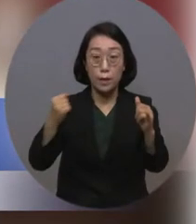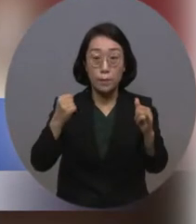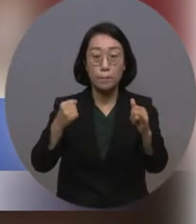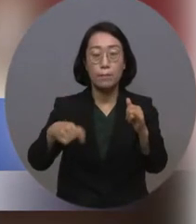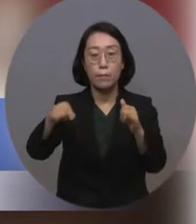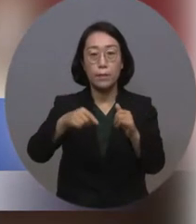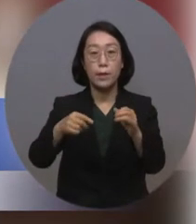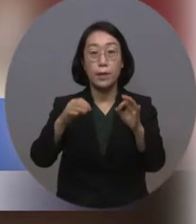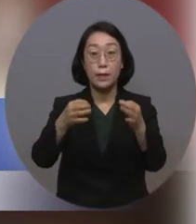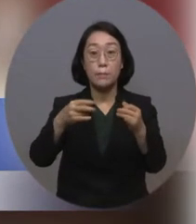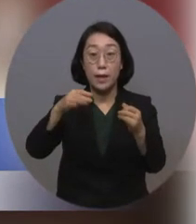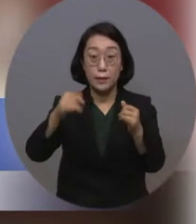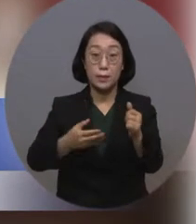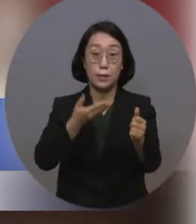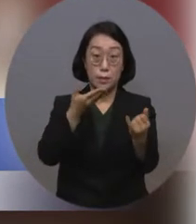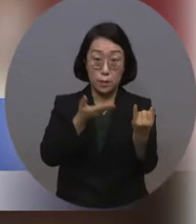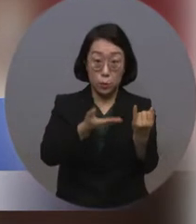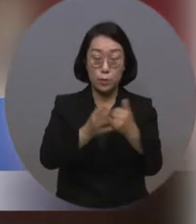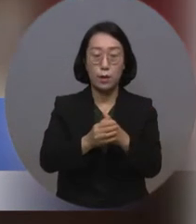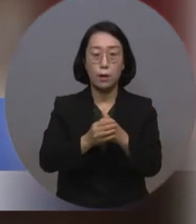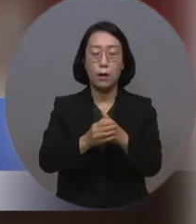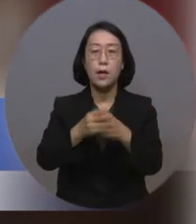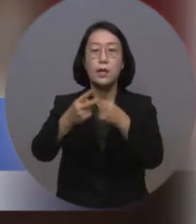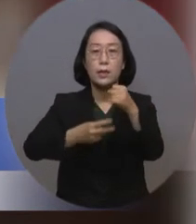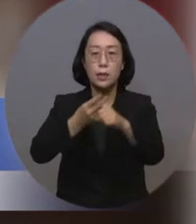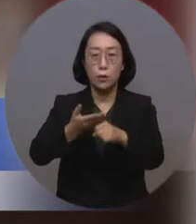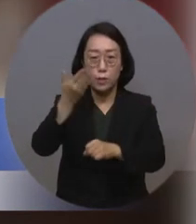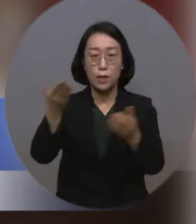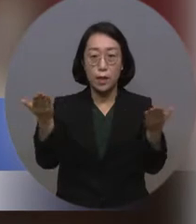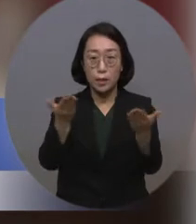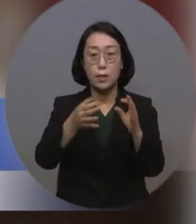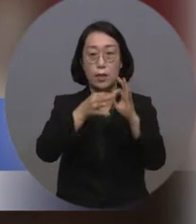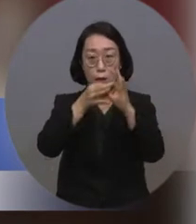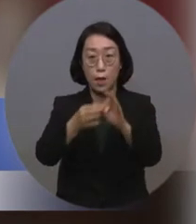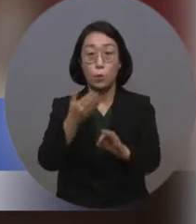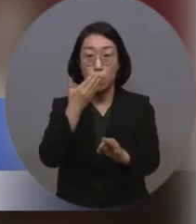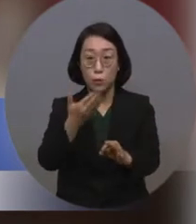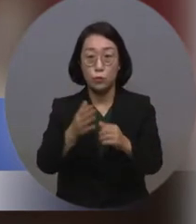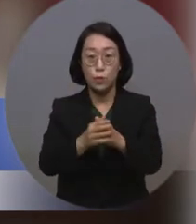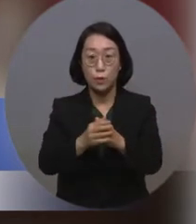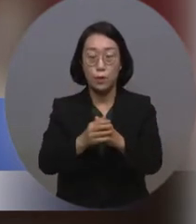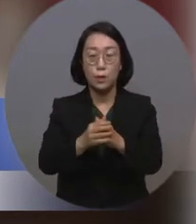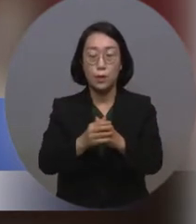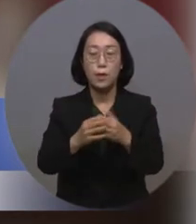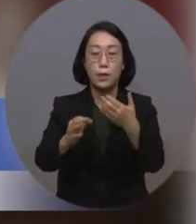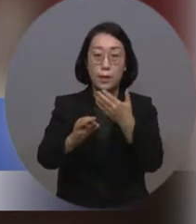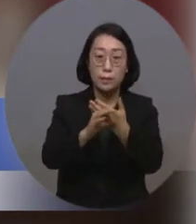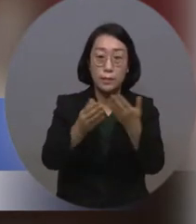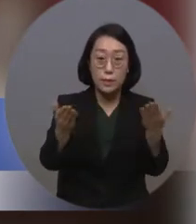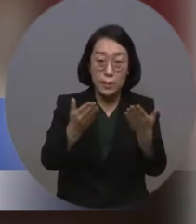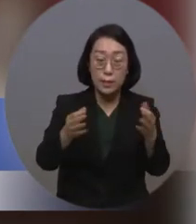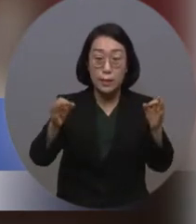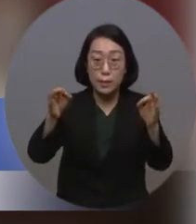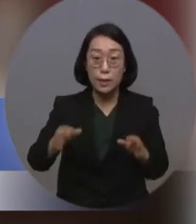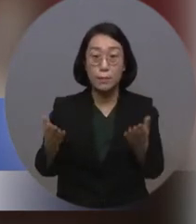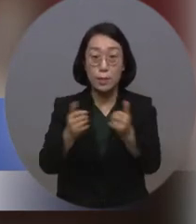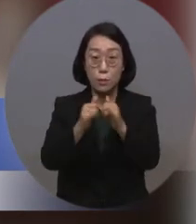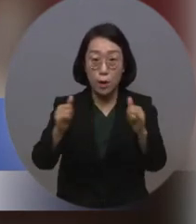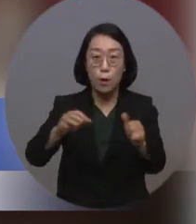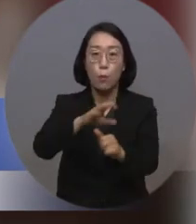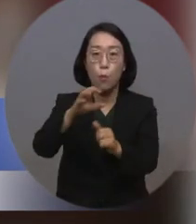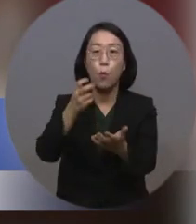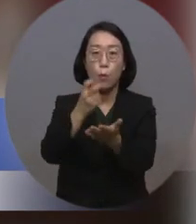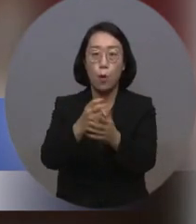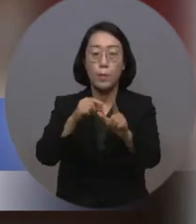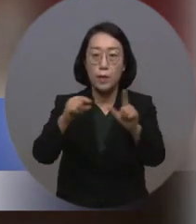의원이 장애 예술인 기간제 근로자가 2년을 초과해 일할 수 있도록 하는 이 기간제 및 단시간 근로자 보호 등에 관한 일부